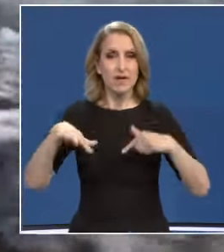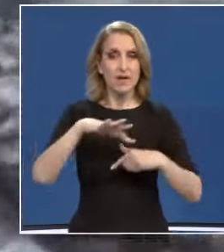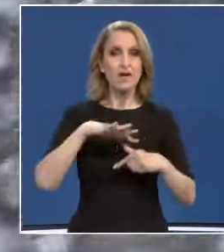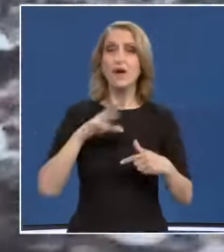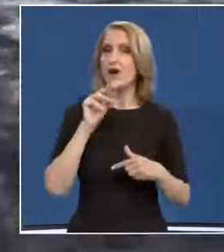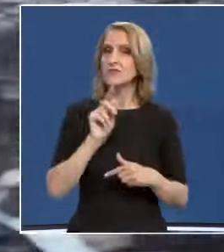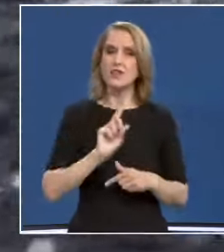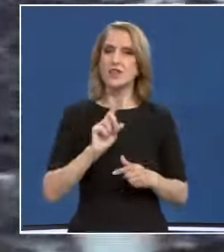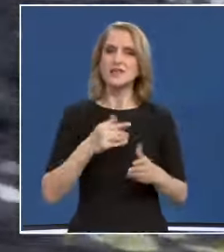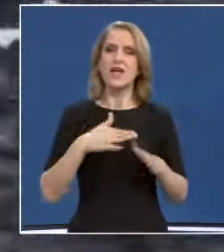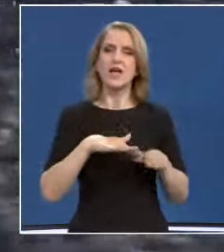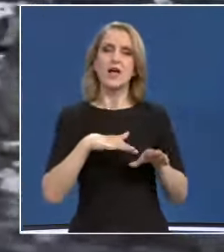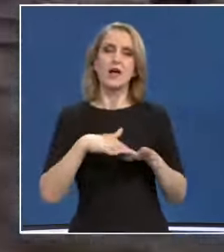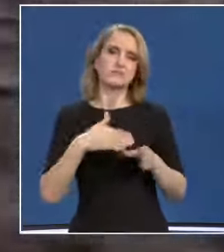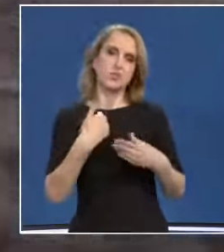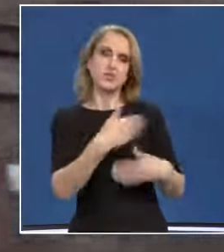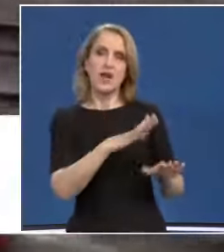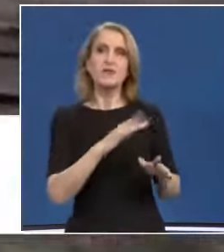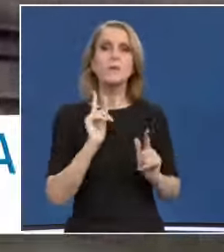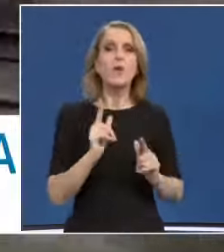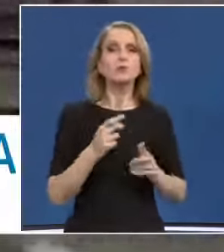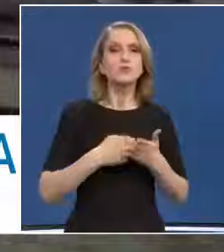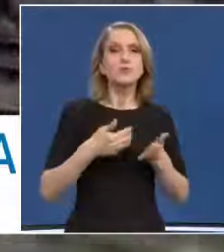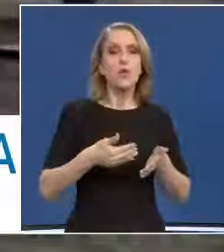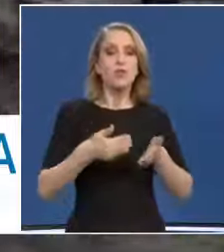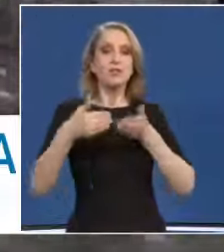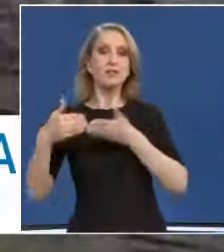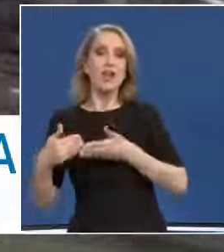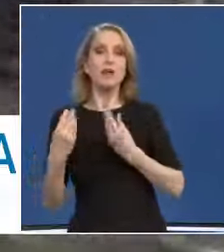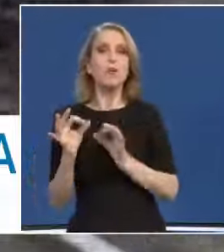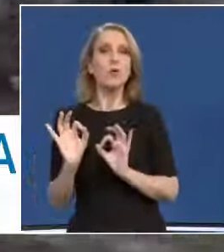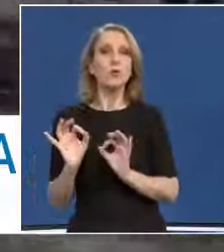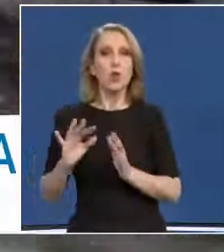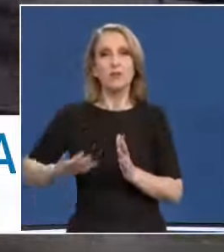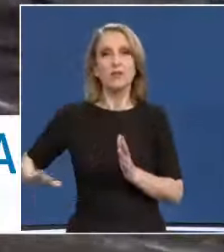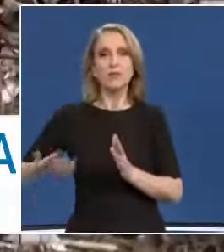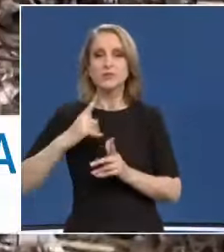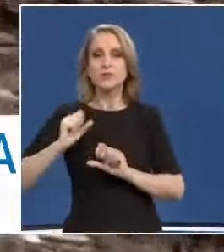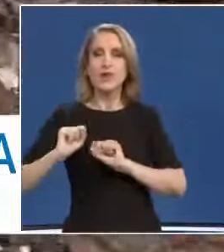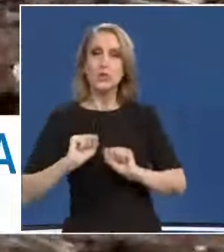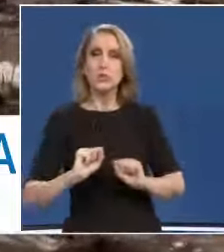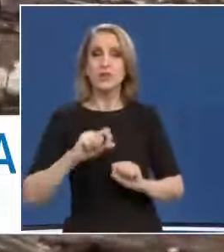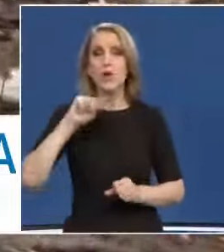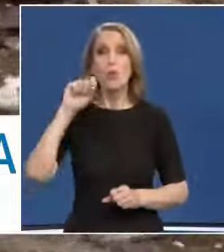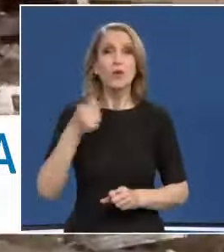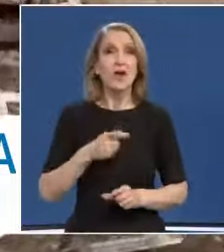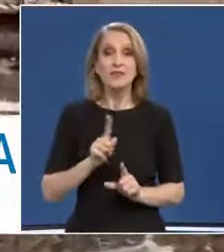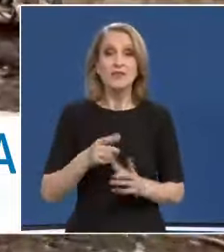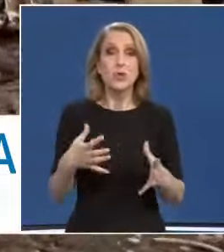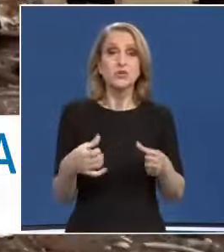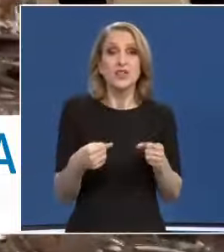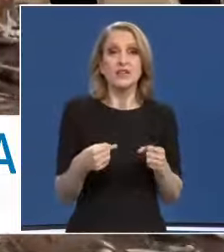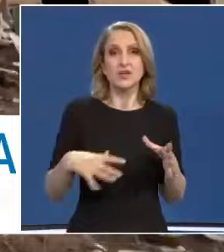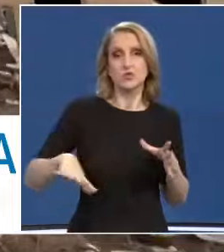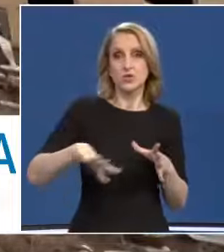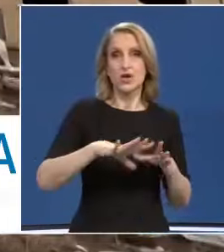че не го изоставя, а се оттегля на по-удобни позиции за отбрана. Според военни експерти, Украина не може да удържи града. От